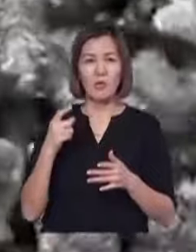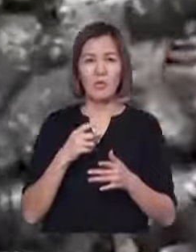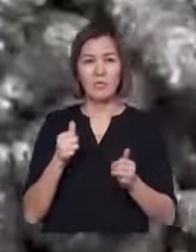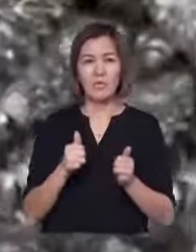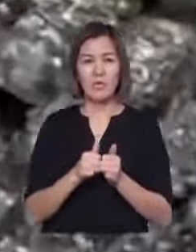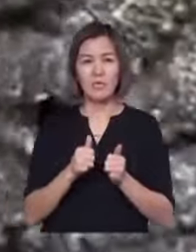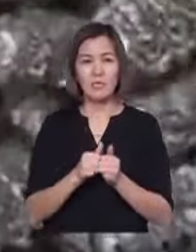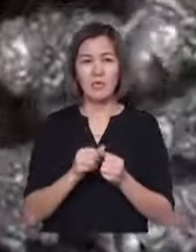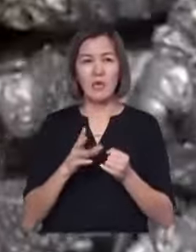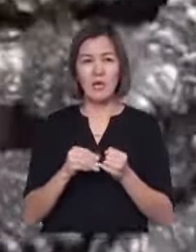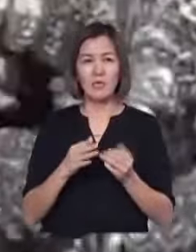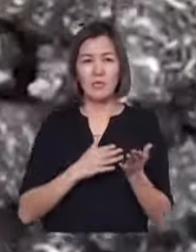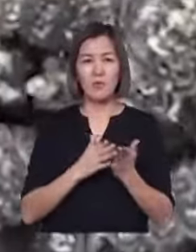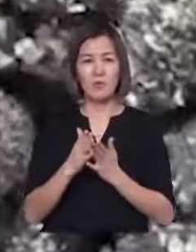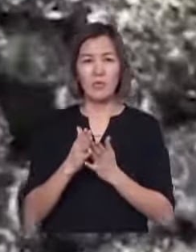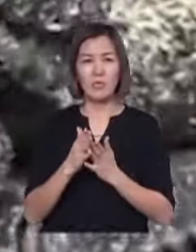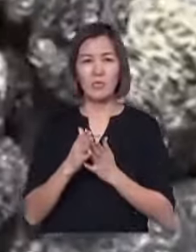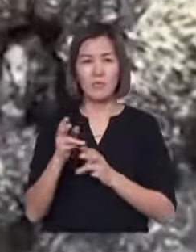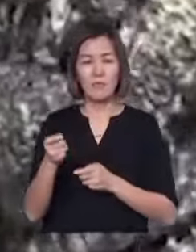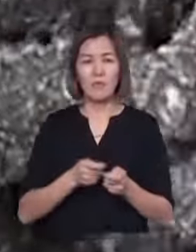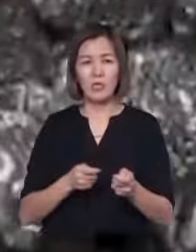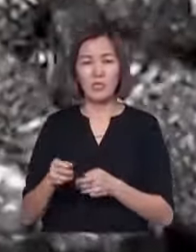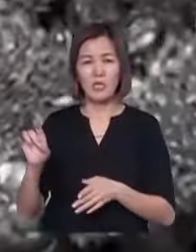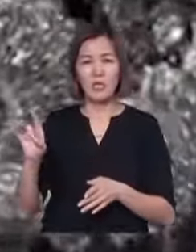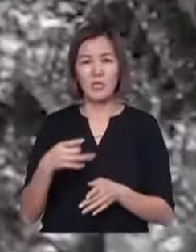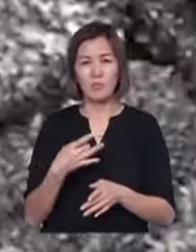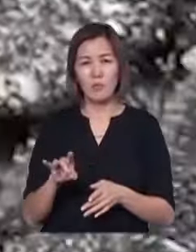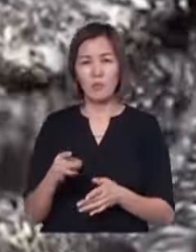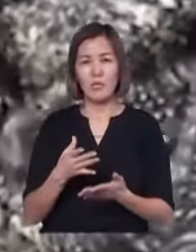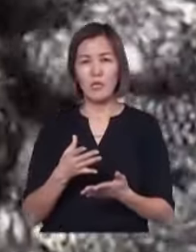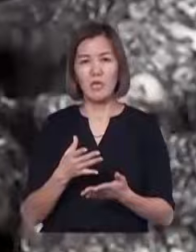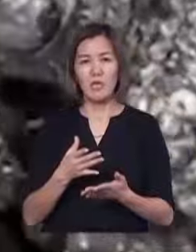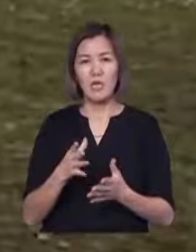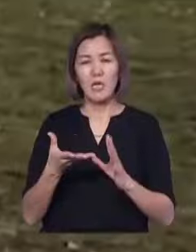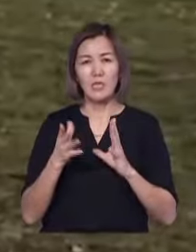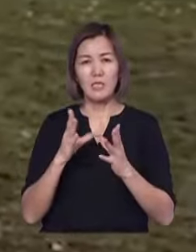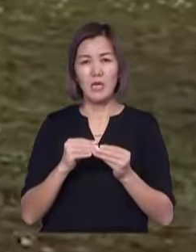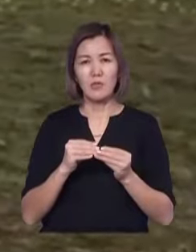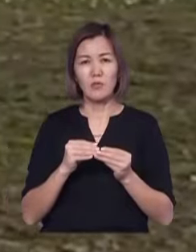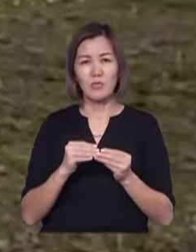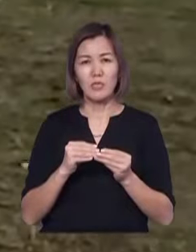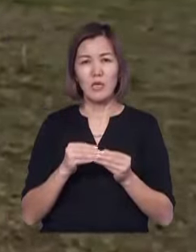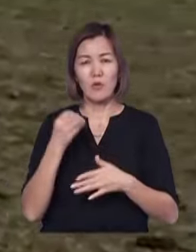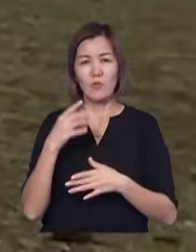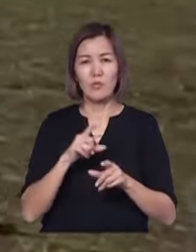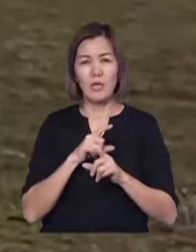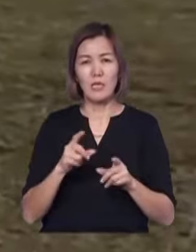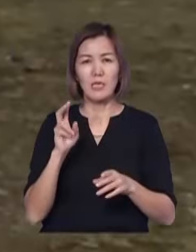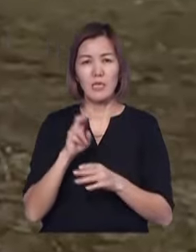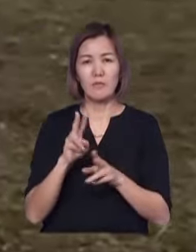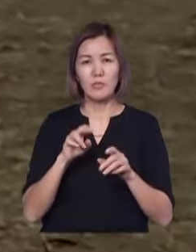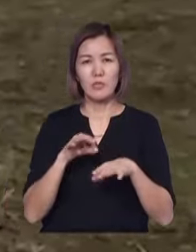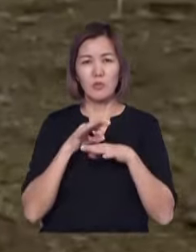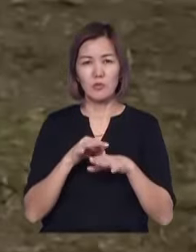қарасты агроөнеркәсіптік инспекция басшылығы мен республикалық фитосанитариялық диагностика және болжамдар әдістемелік орталығының мамандары